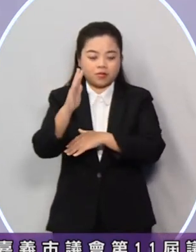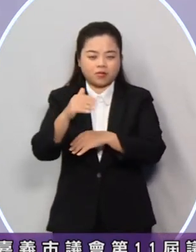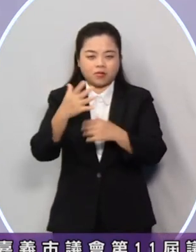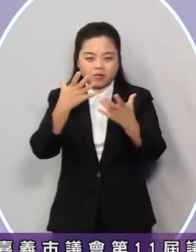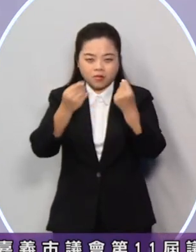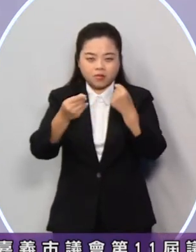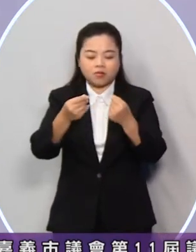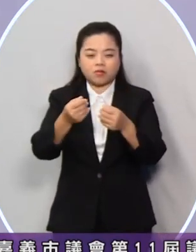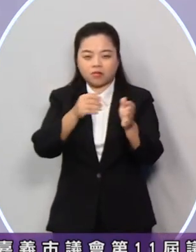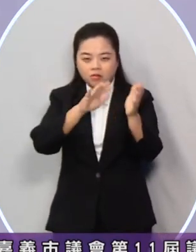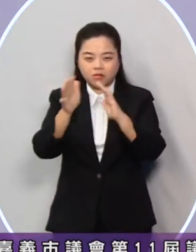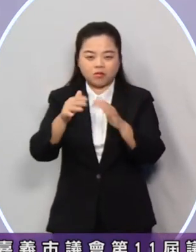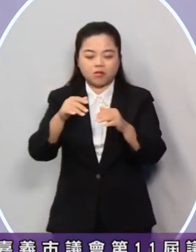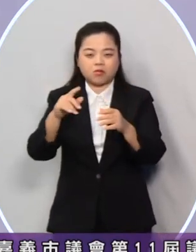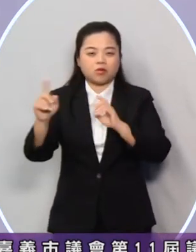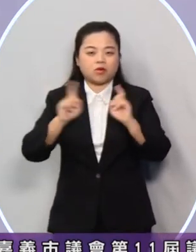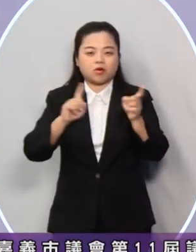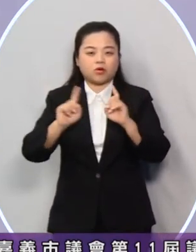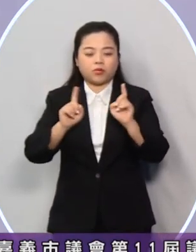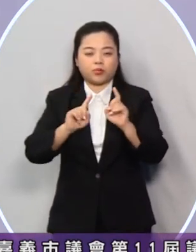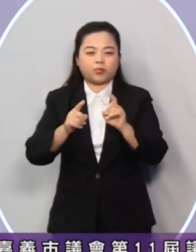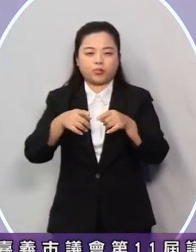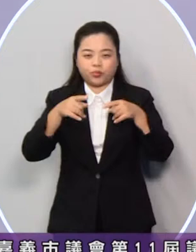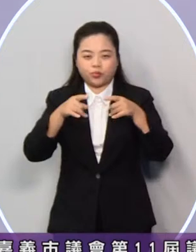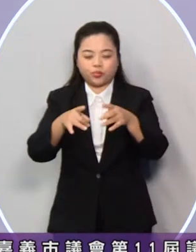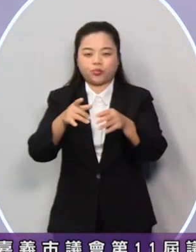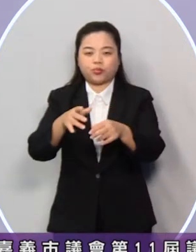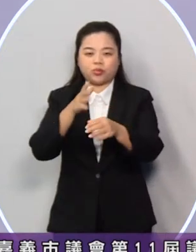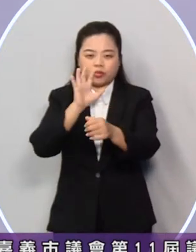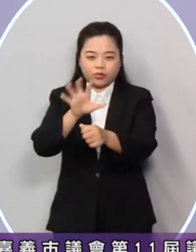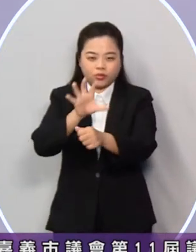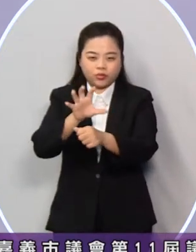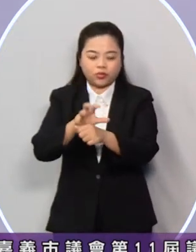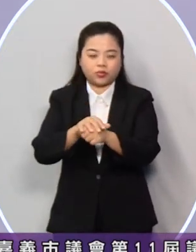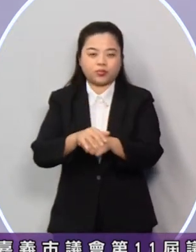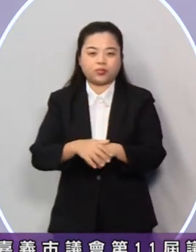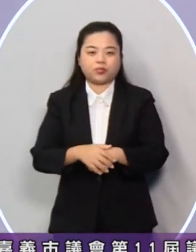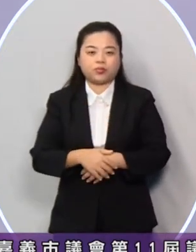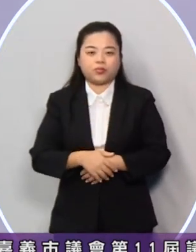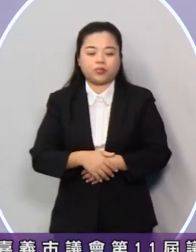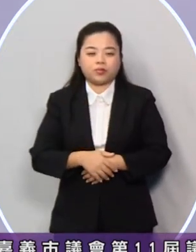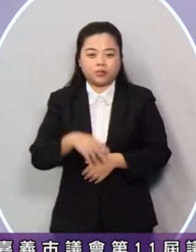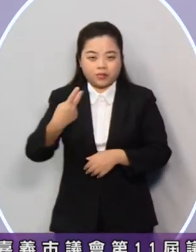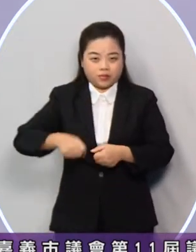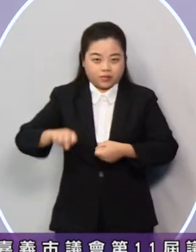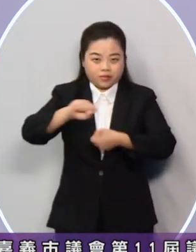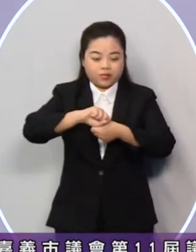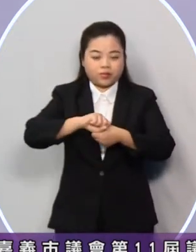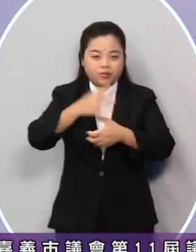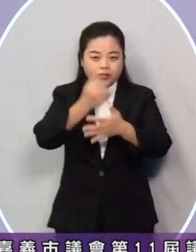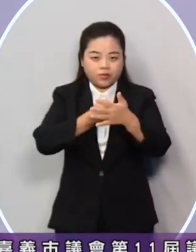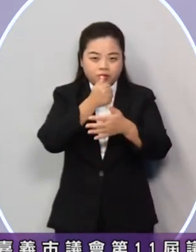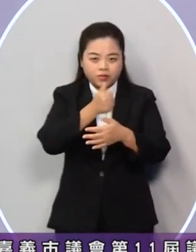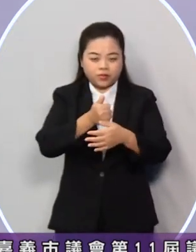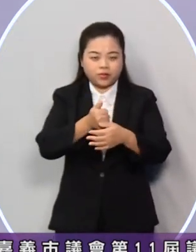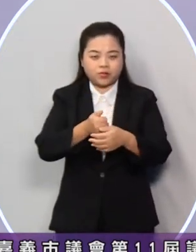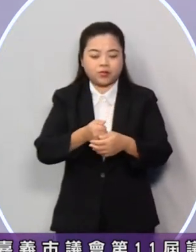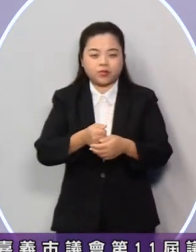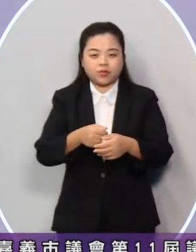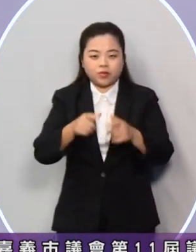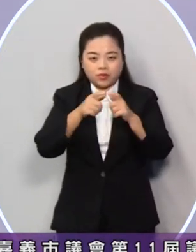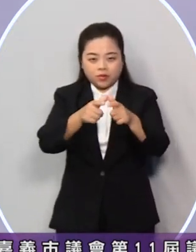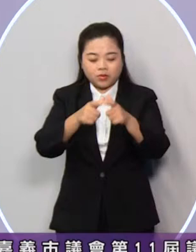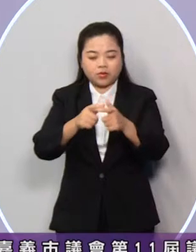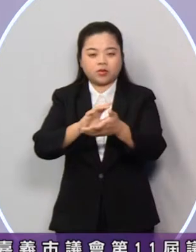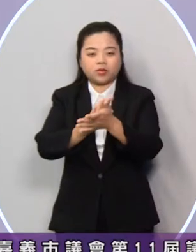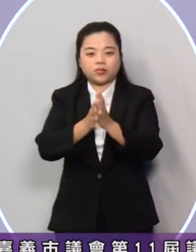呢，即任意贴文指责、谩骂、羞辱儿少当事人，再加上留言者呢呼应，形同网